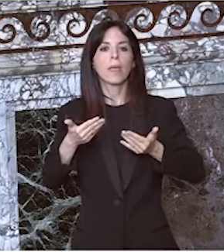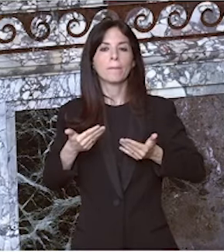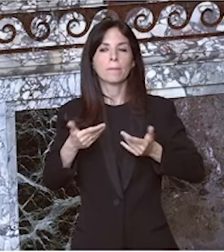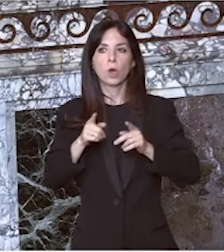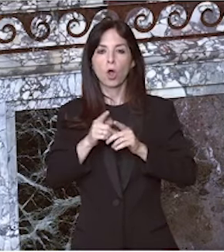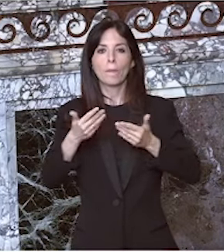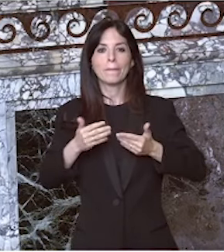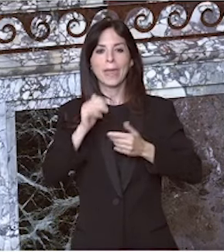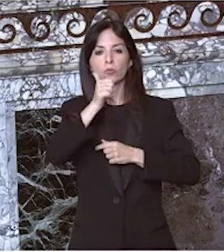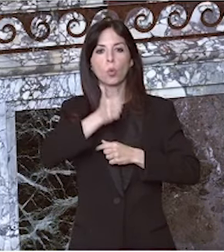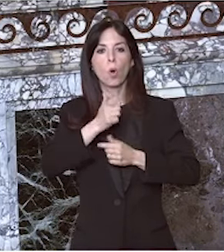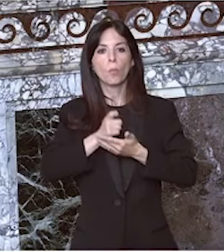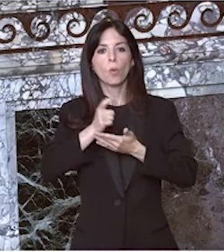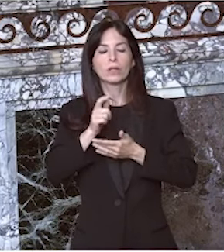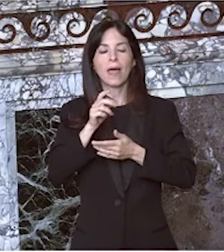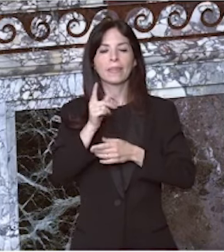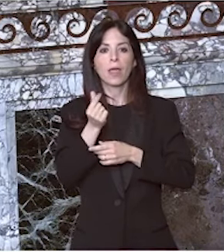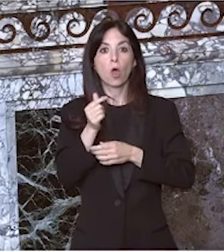europea è destinata